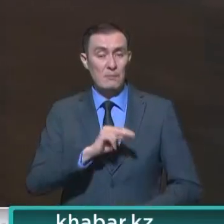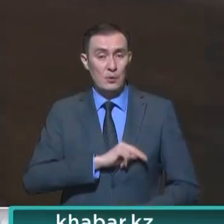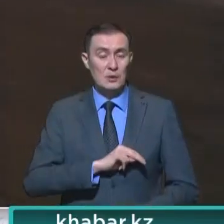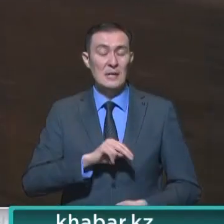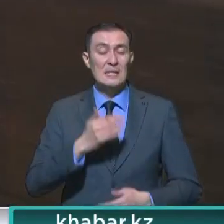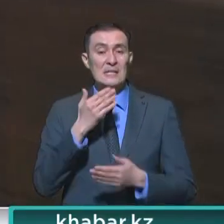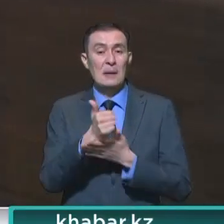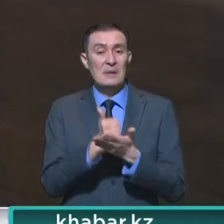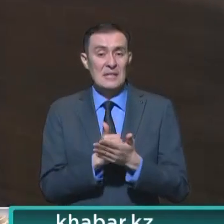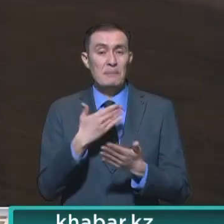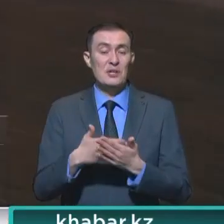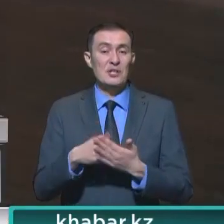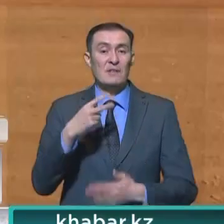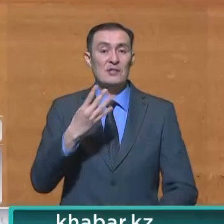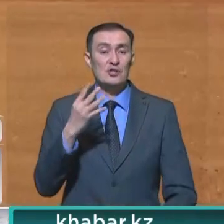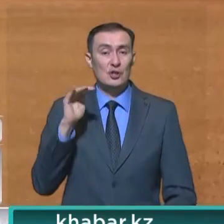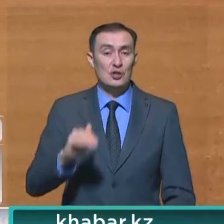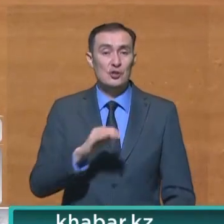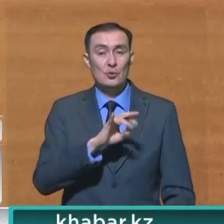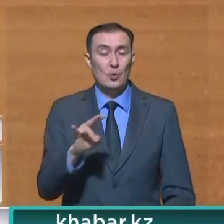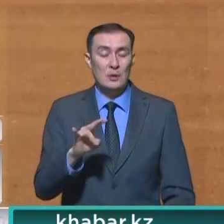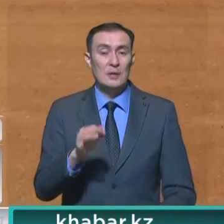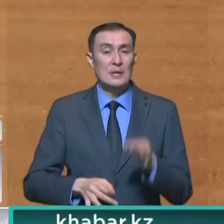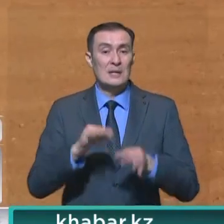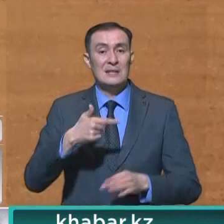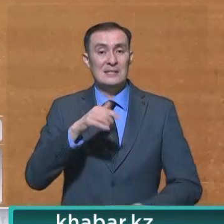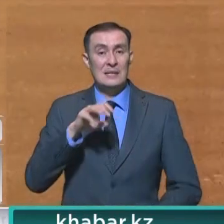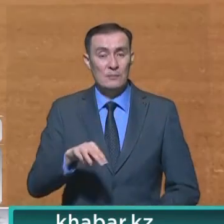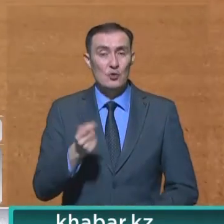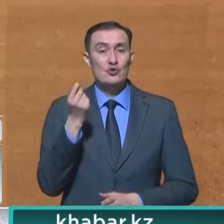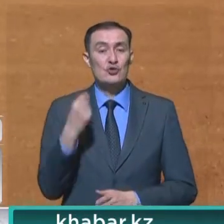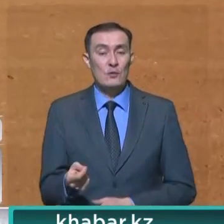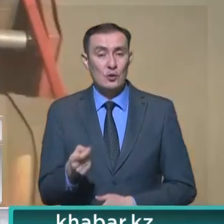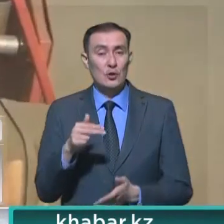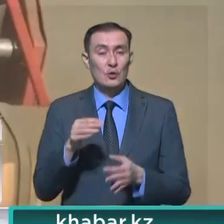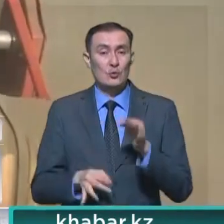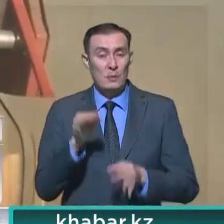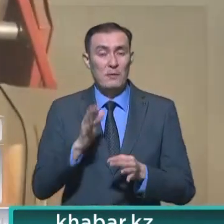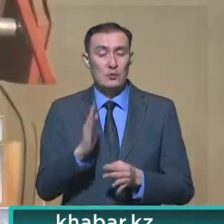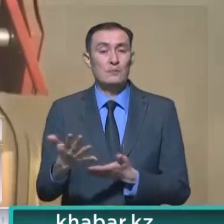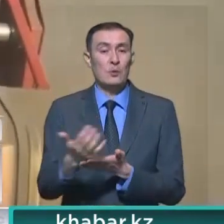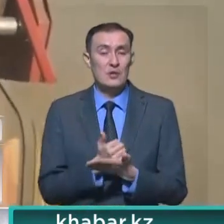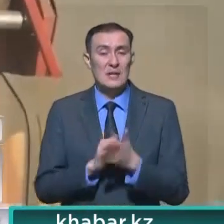регионе запасли почти 24 тысячи тонн горюче-смазочных материалов. Удешевленное дизельное топливо крестьяне